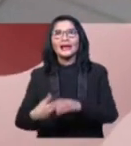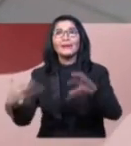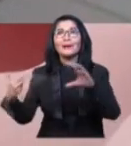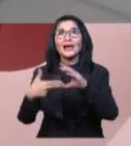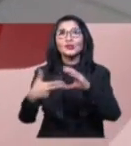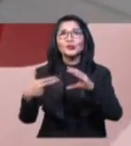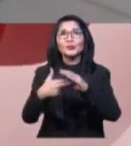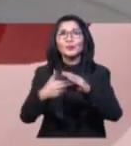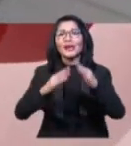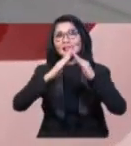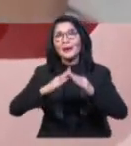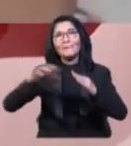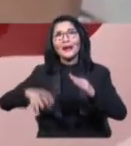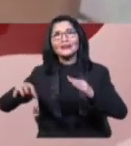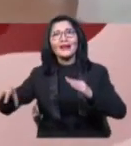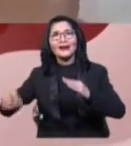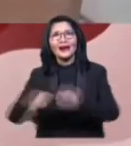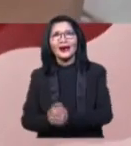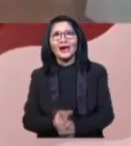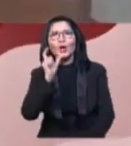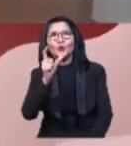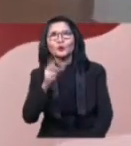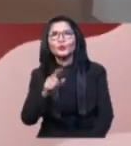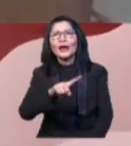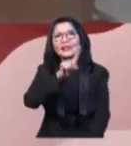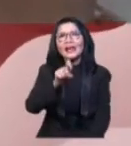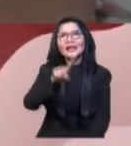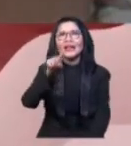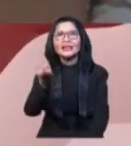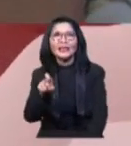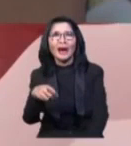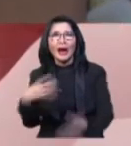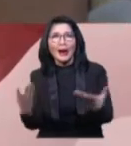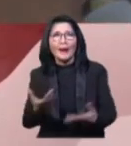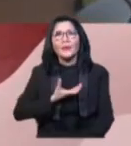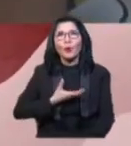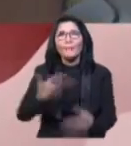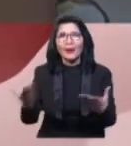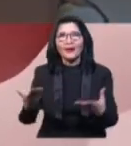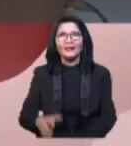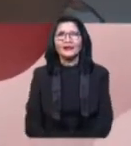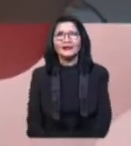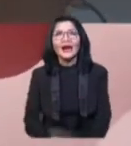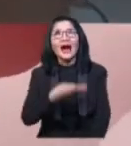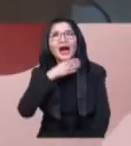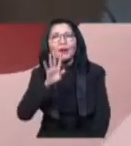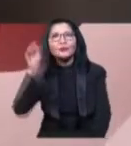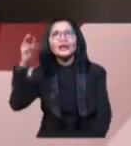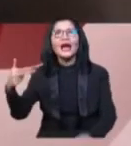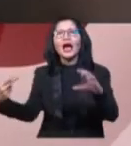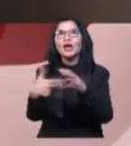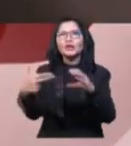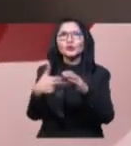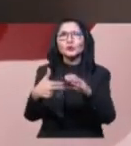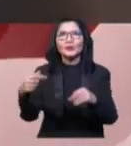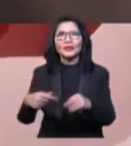gitu, untuk menggali kalian butuh apa, bagaimana kami, brand kami bisa hadir di kehidupan kalian. Alhamdulillah itu membuat kami